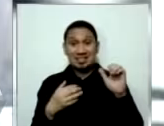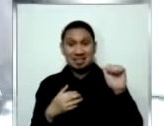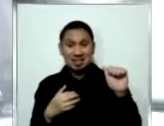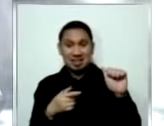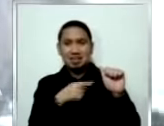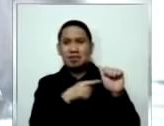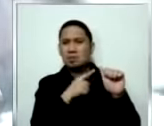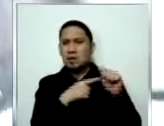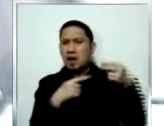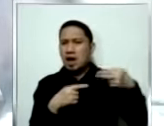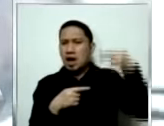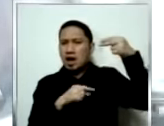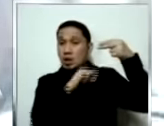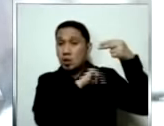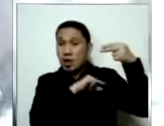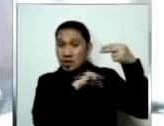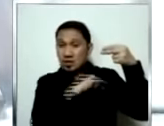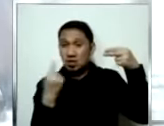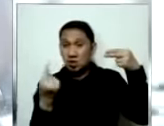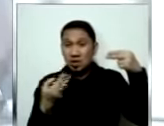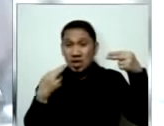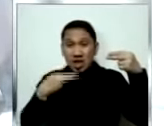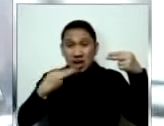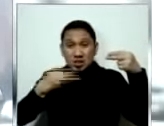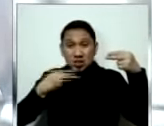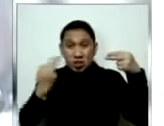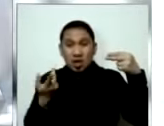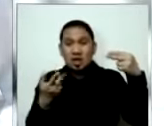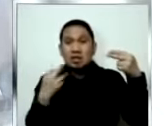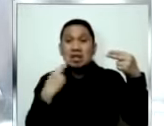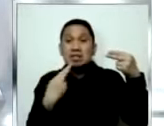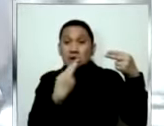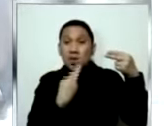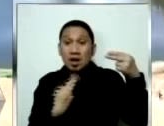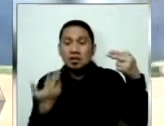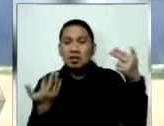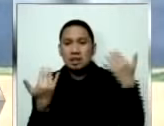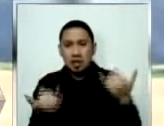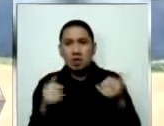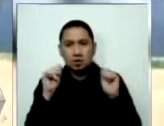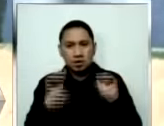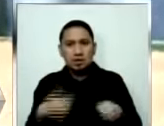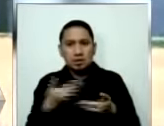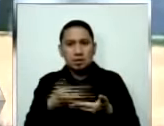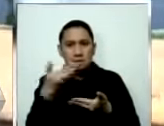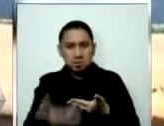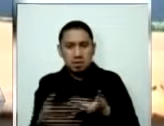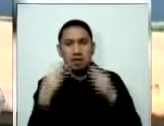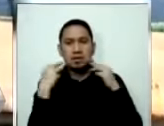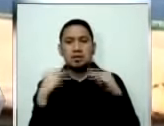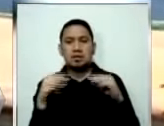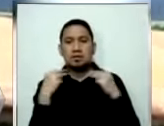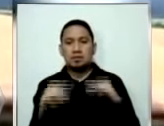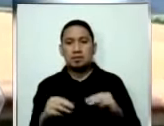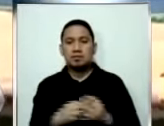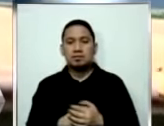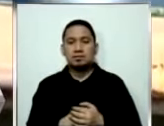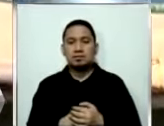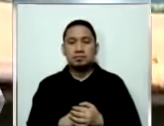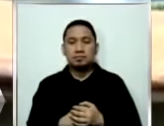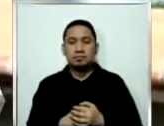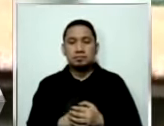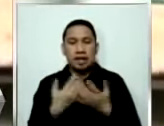sa mga restaurant o di kaya sa mga resort ang mabibili ngayon sa mga palengke ng lungsod. Yung puti? Direkt ang